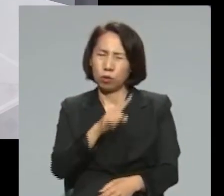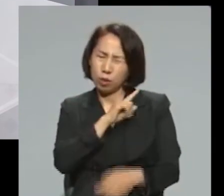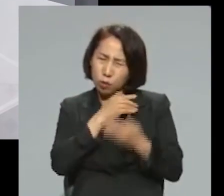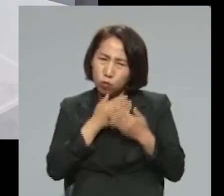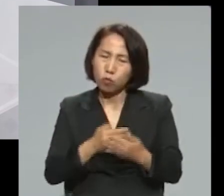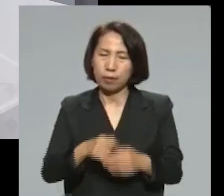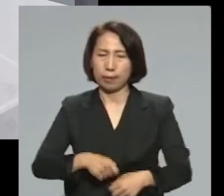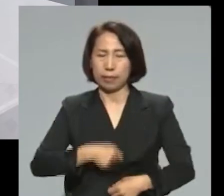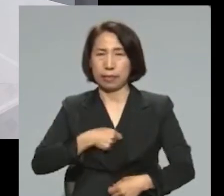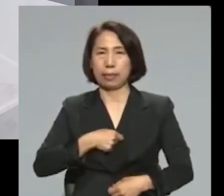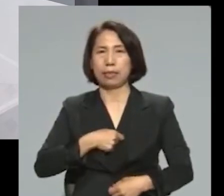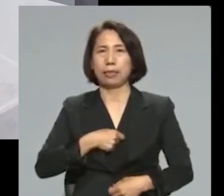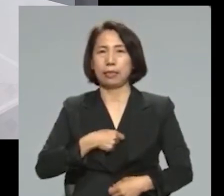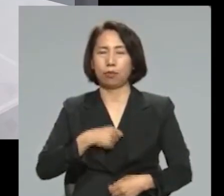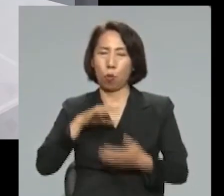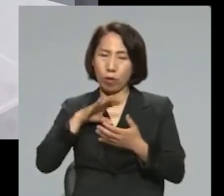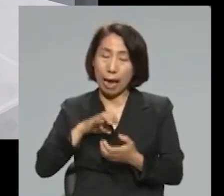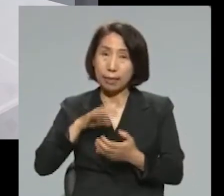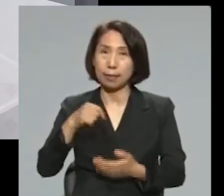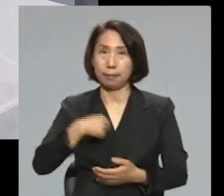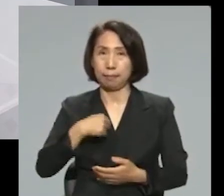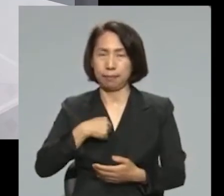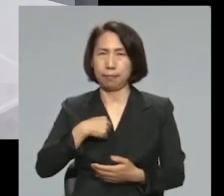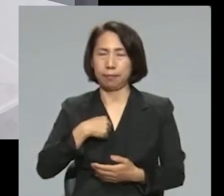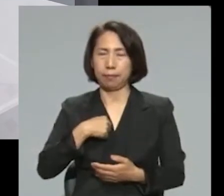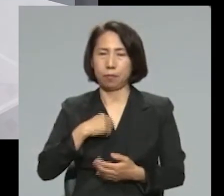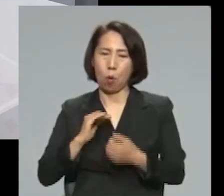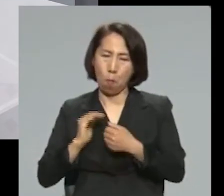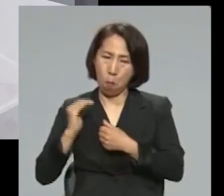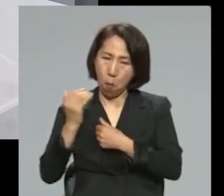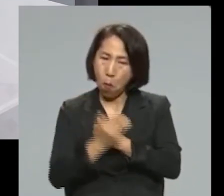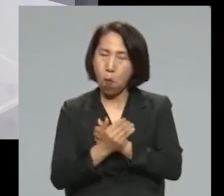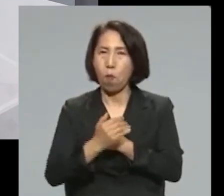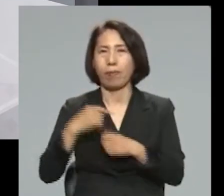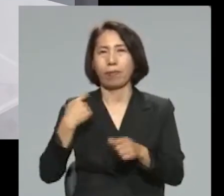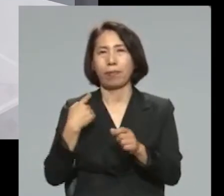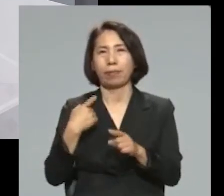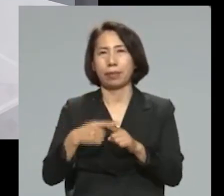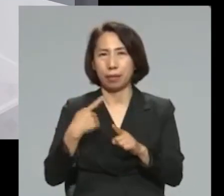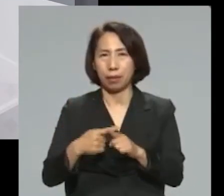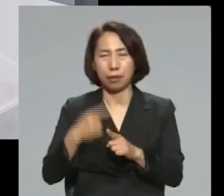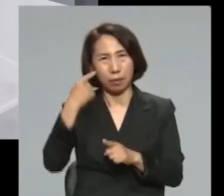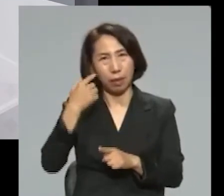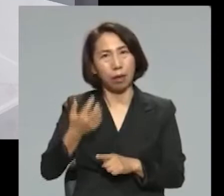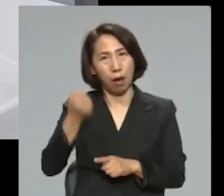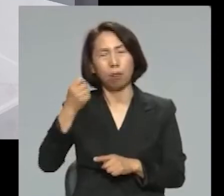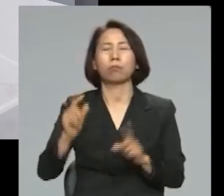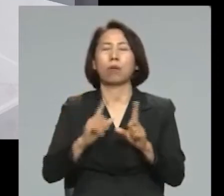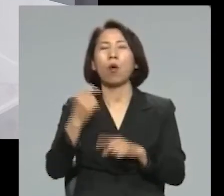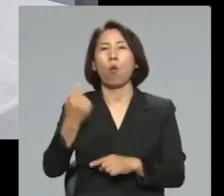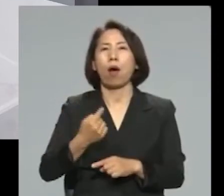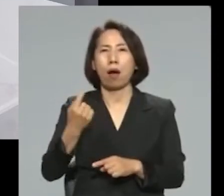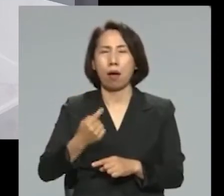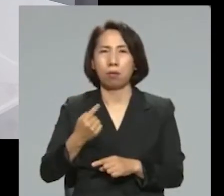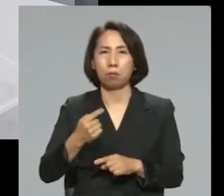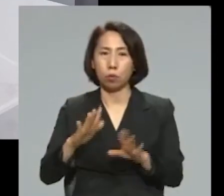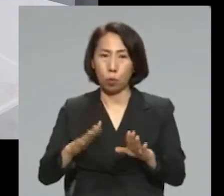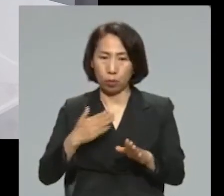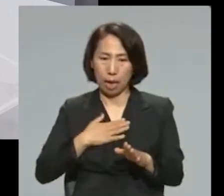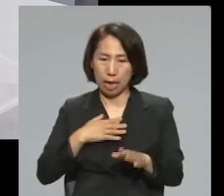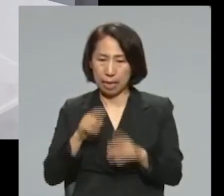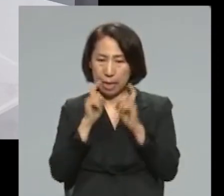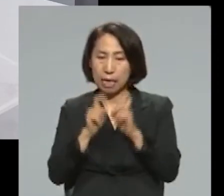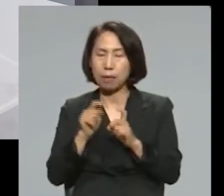함께 양심은 나를 지키는 방패라는 신념으로 살아왔습니다. 그리고 나보다는